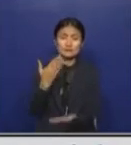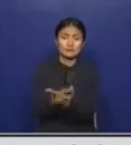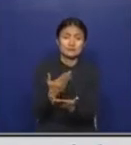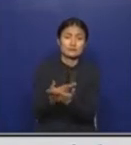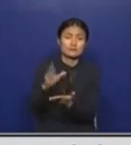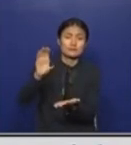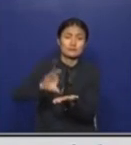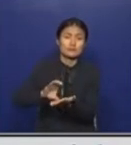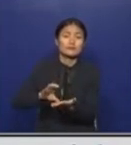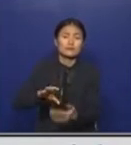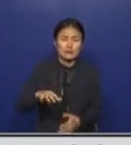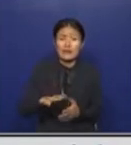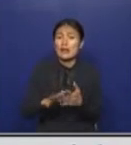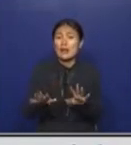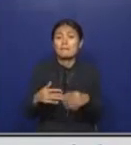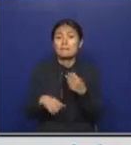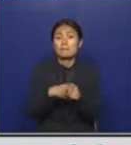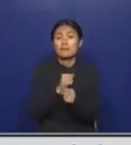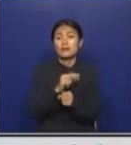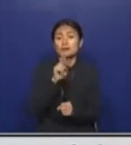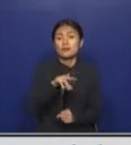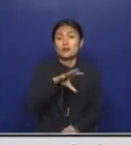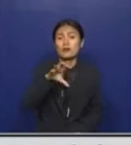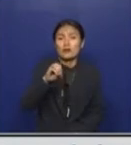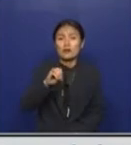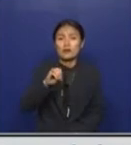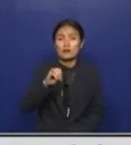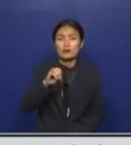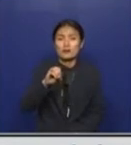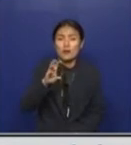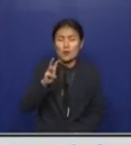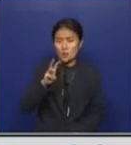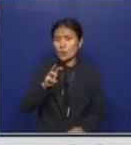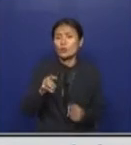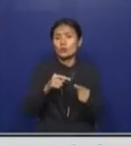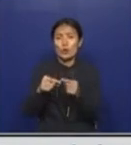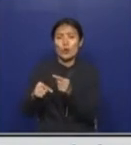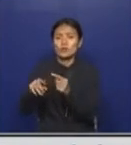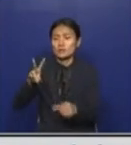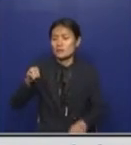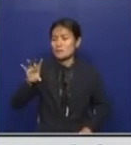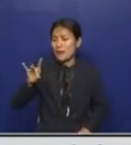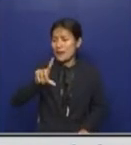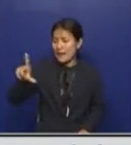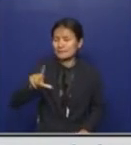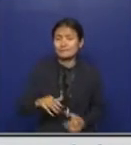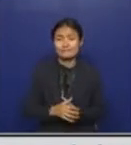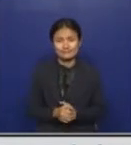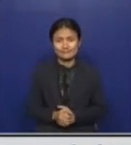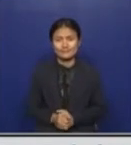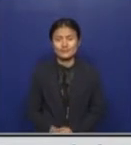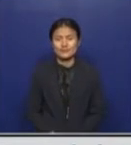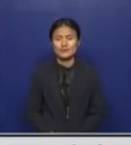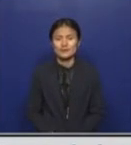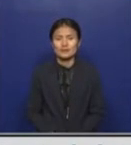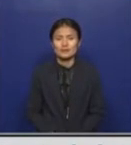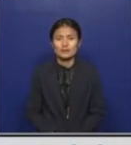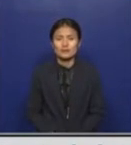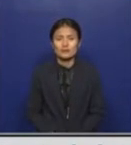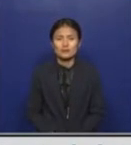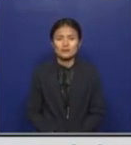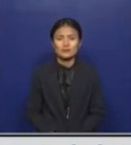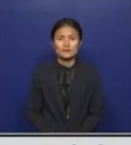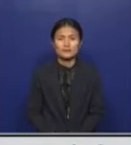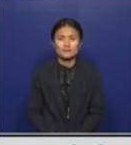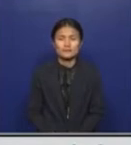กพันถึงปี2566 78กว่าล้านบาทนะคะขอสไลด์ต่อไปค่ะ